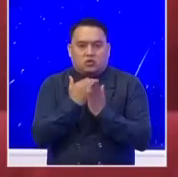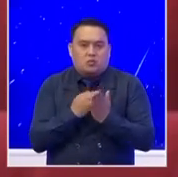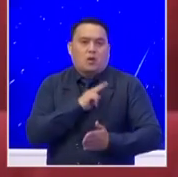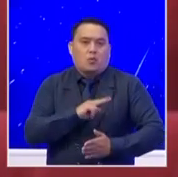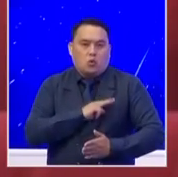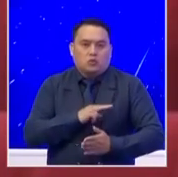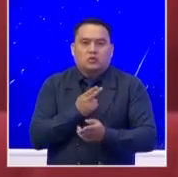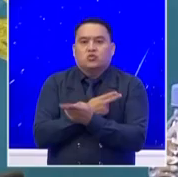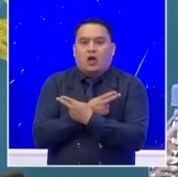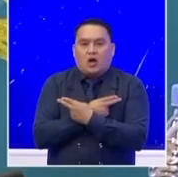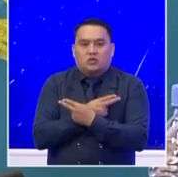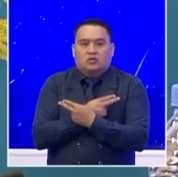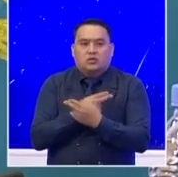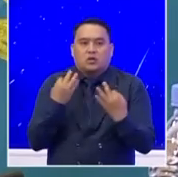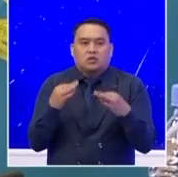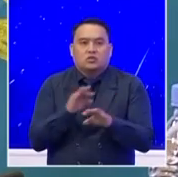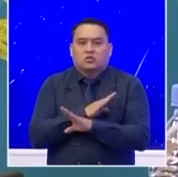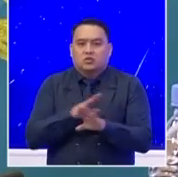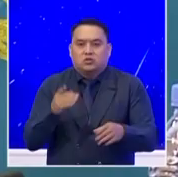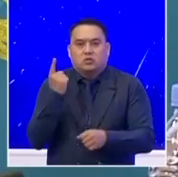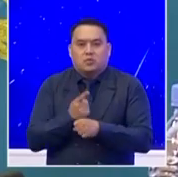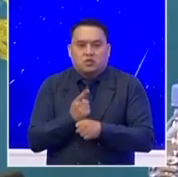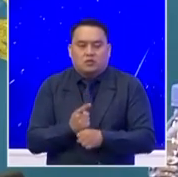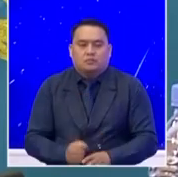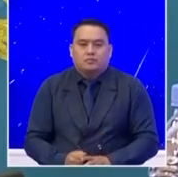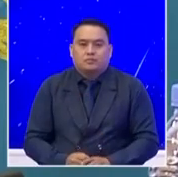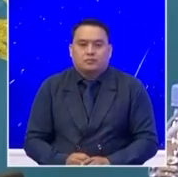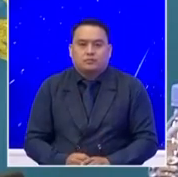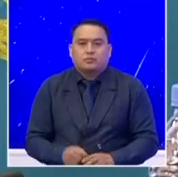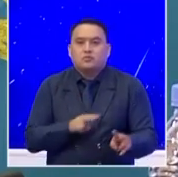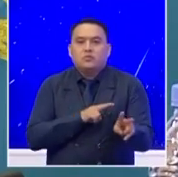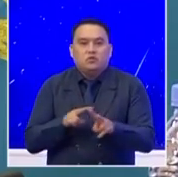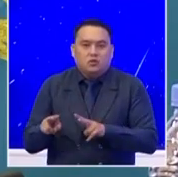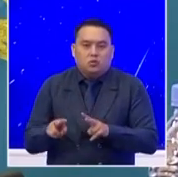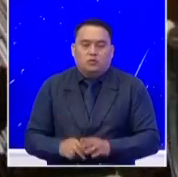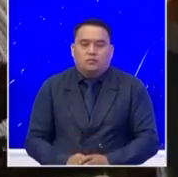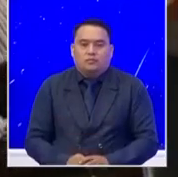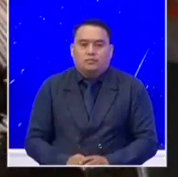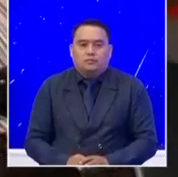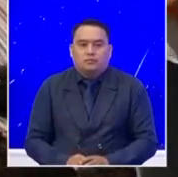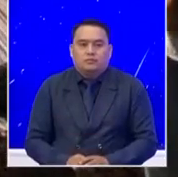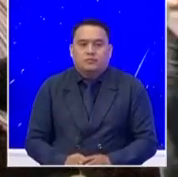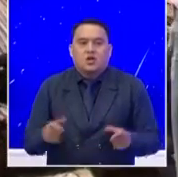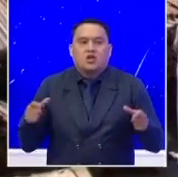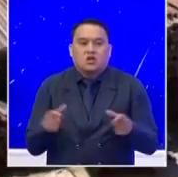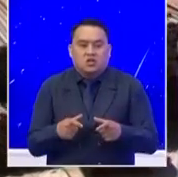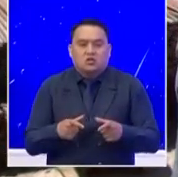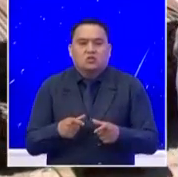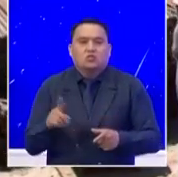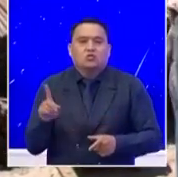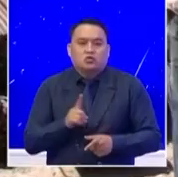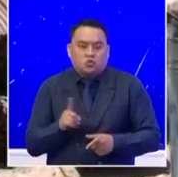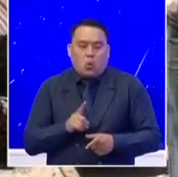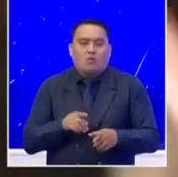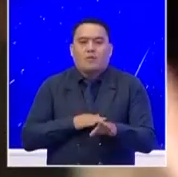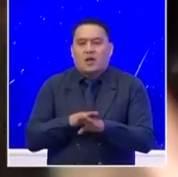Кроме дачников никого не пускайте, слушайте, до конца. Держите на контроле. Режим карантина не должен сказываться на